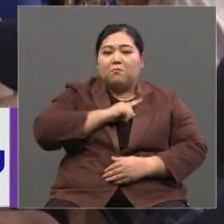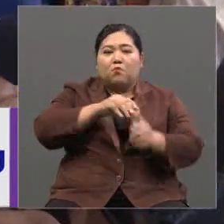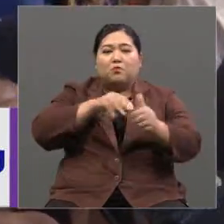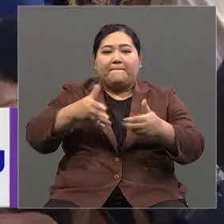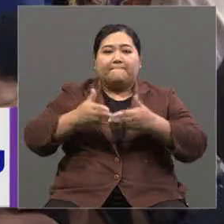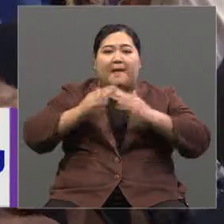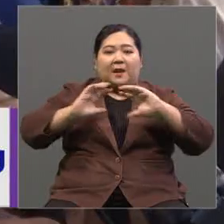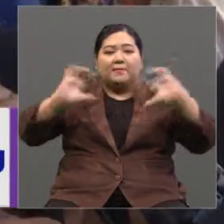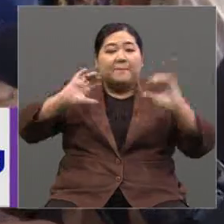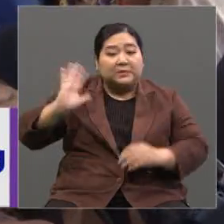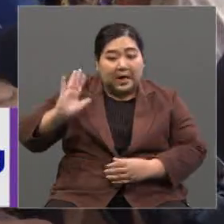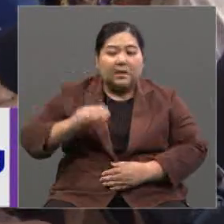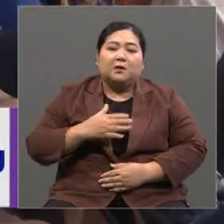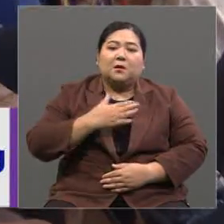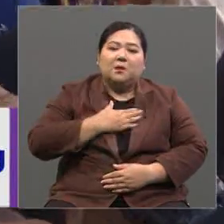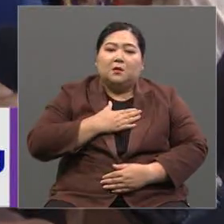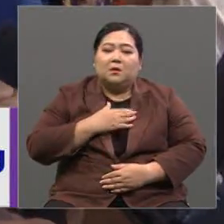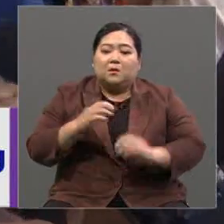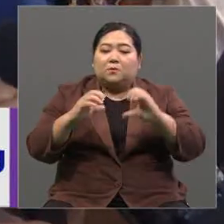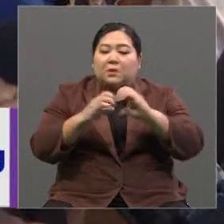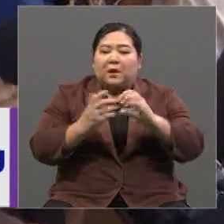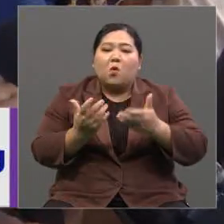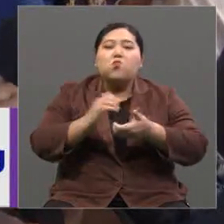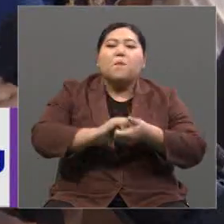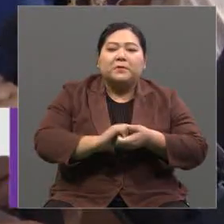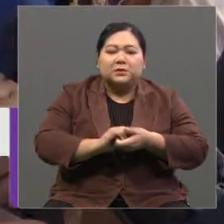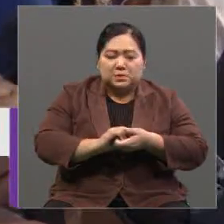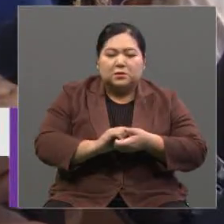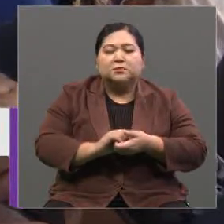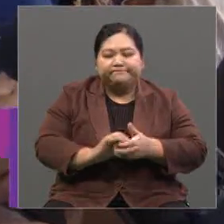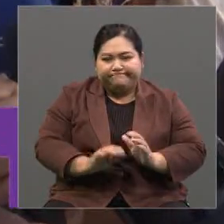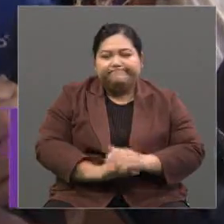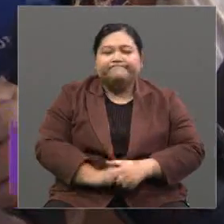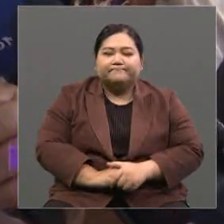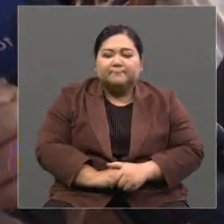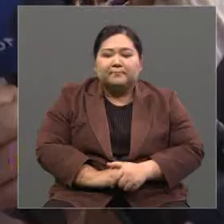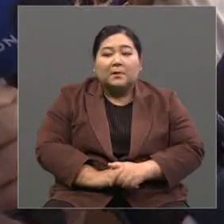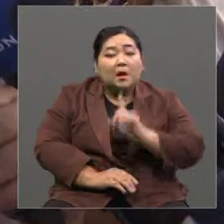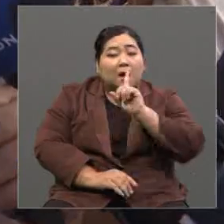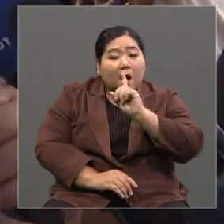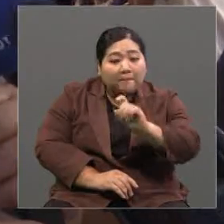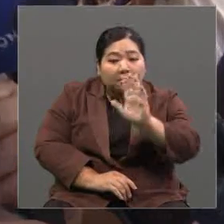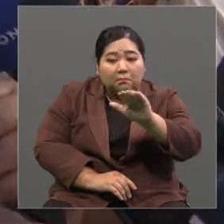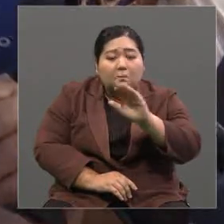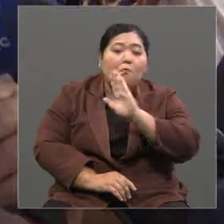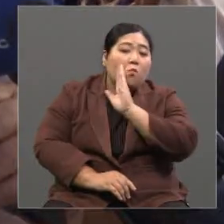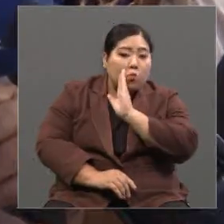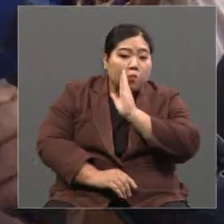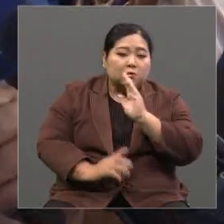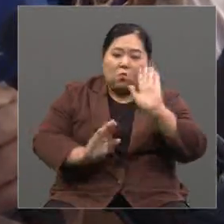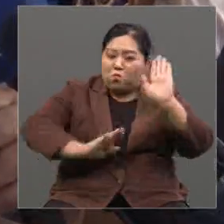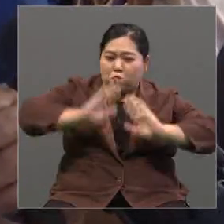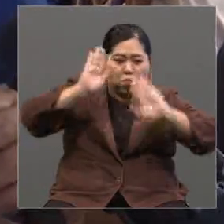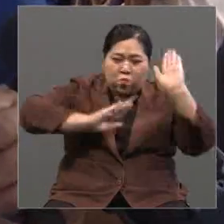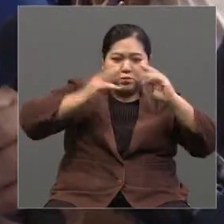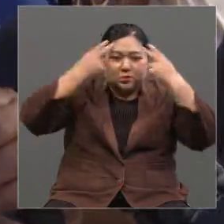มิใจไทยเนี่ยก็เป็นส่วนหนึ่งของพรรคที่จะมาร่วมรัฐบาลเท่านั้นทีนี้ผู้สื่อข่าวก็สอบถามเพิ่มเติมประเด็นว่าหากหลังจากโหวตเลือ